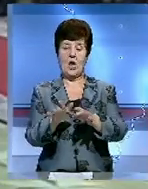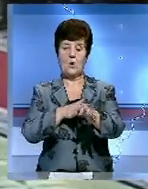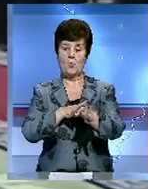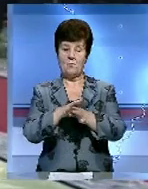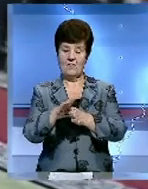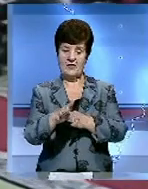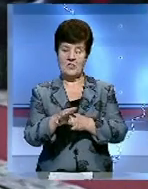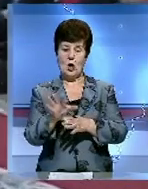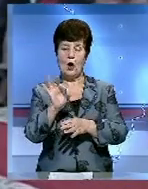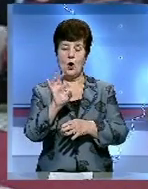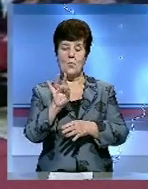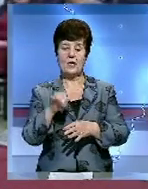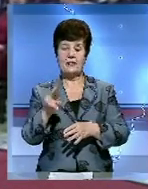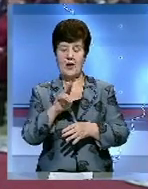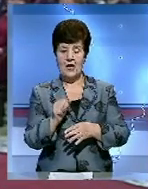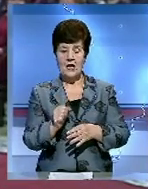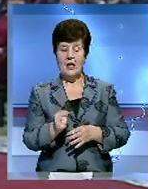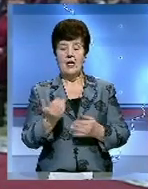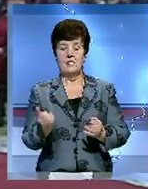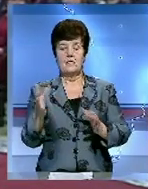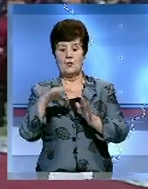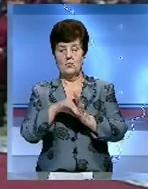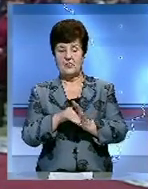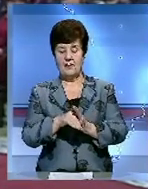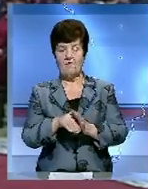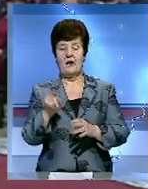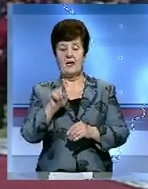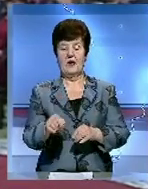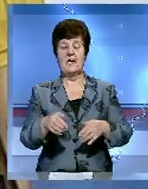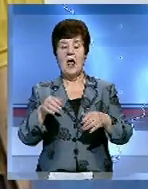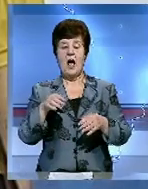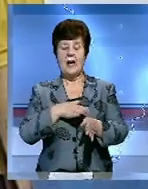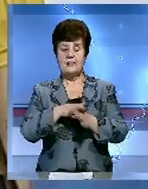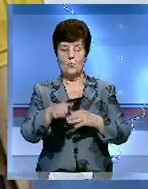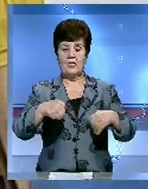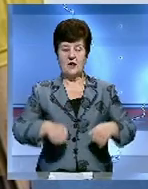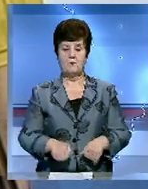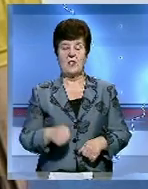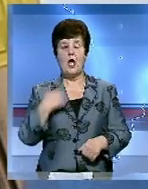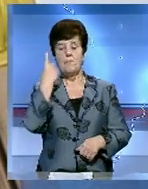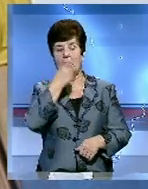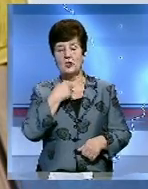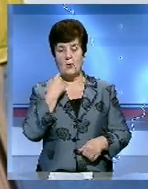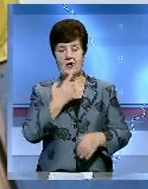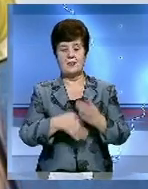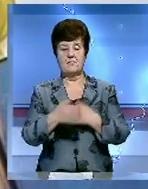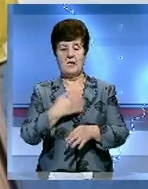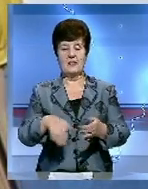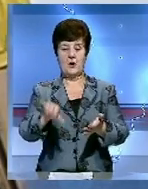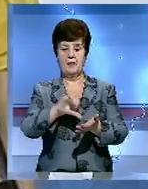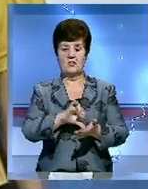abordare inovativă și inclusivă în asigurarea dreptului persoanelor cu dizabilități de a participa la